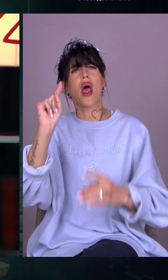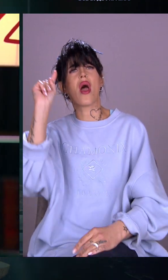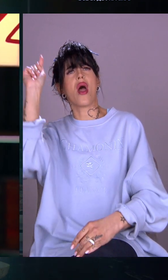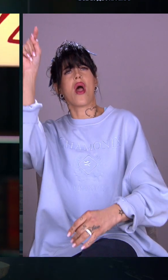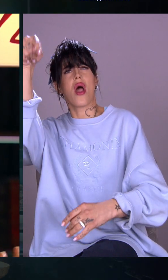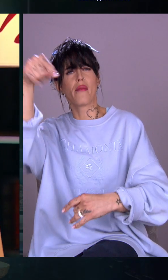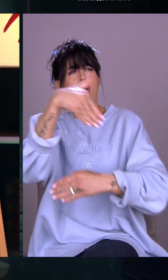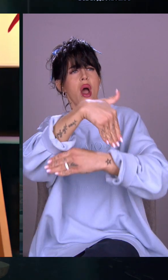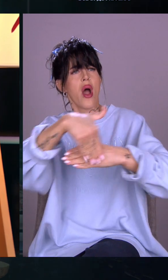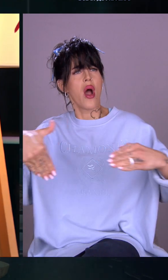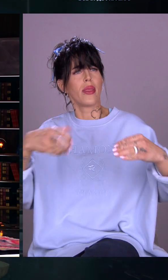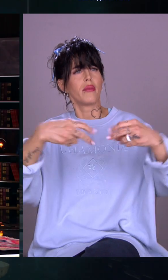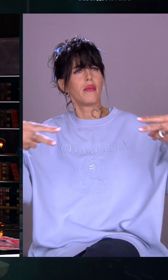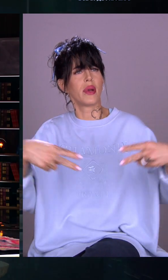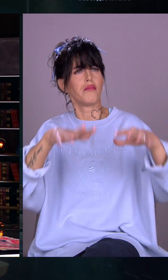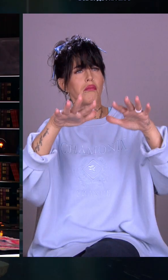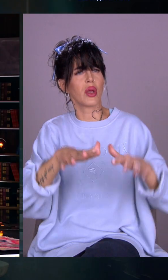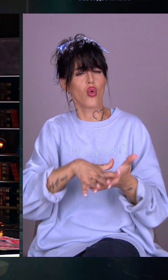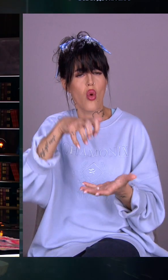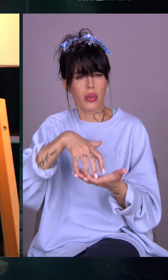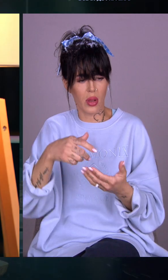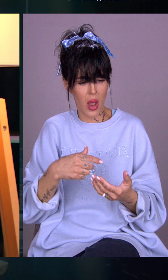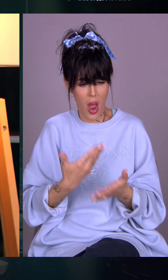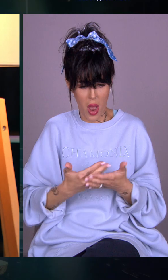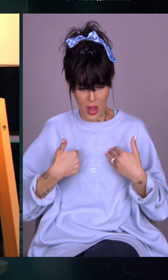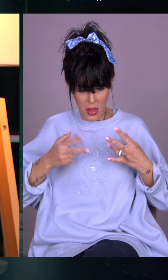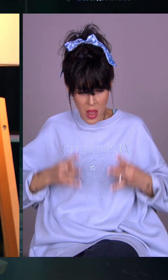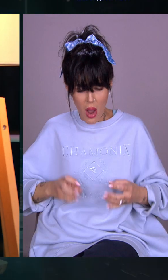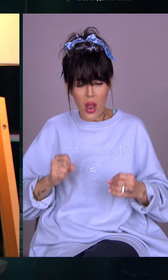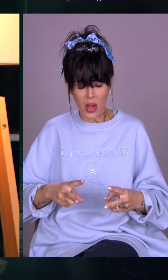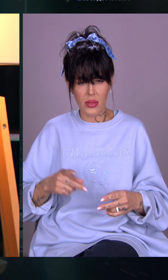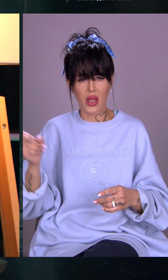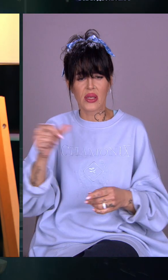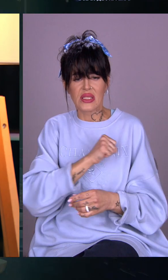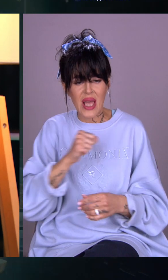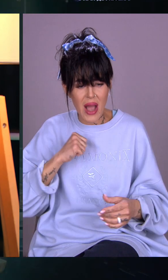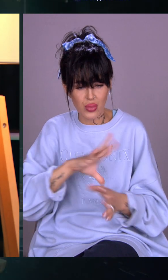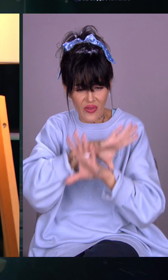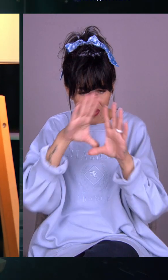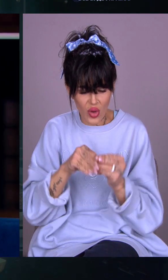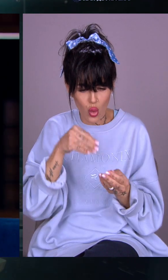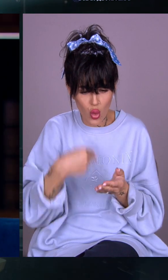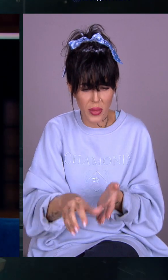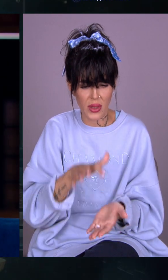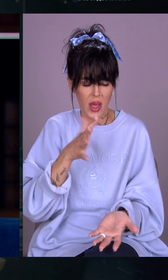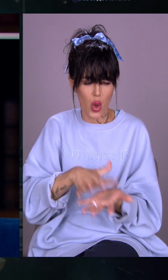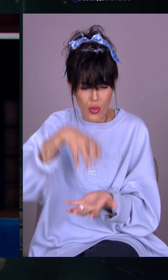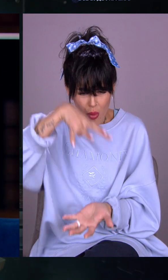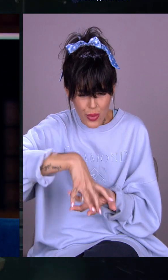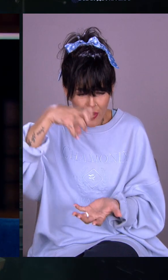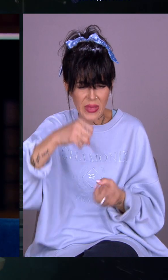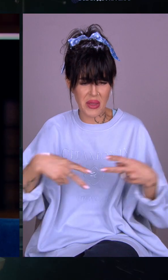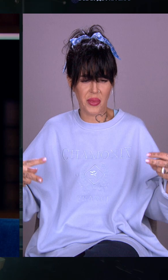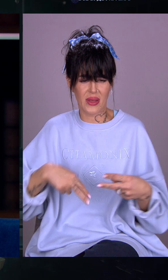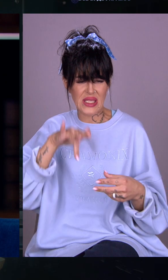ксерокс, потім продайте назад. Банальні речі. Вони зробили це, вони купили принтер, вони купляють щоразу